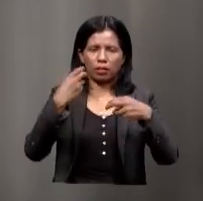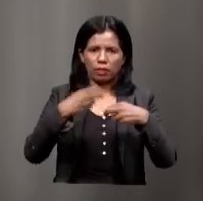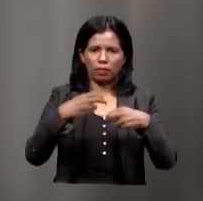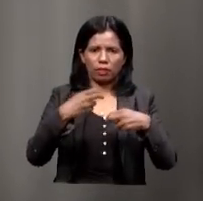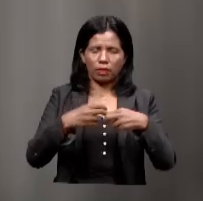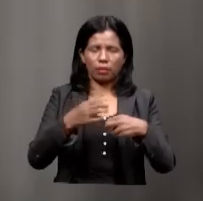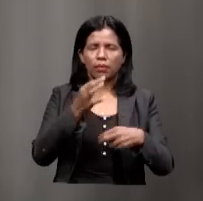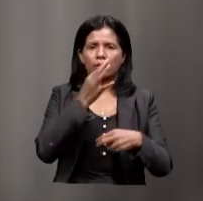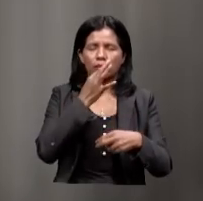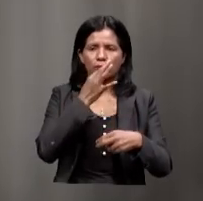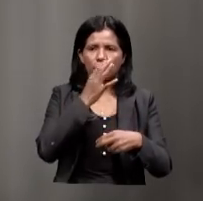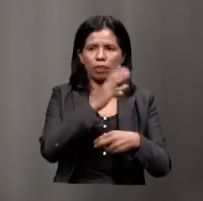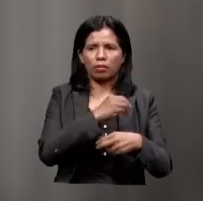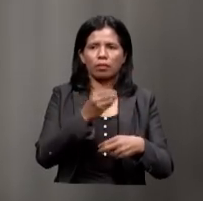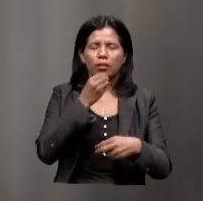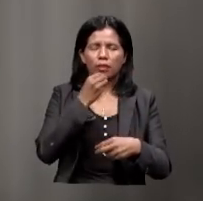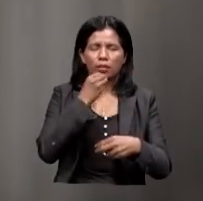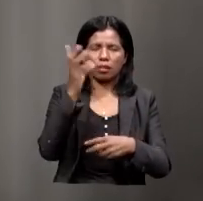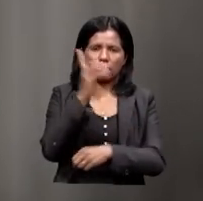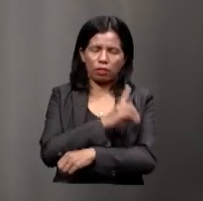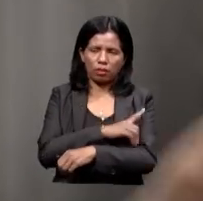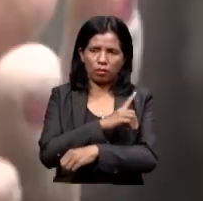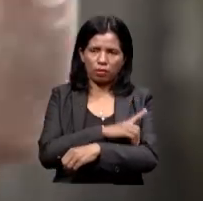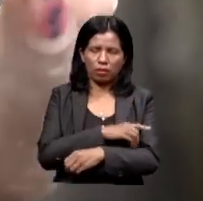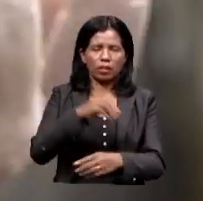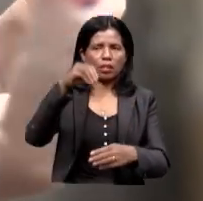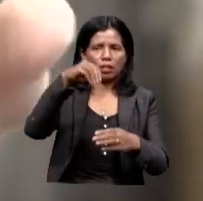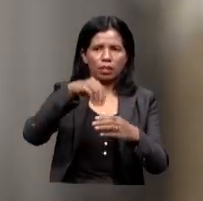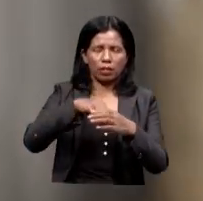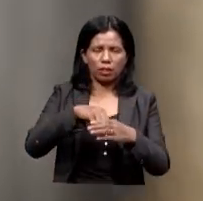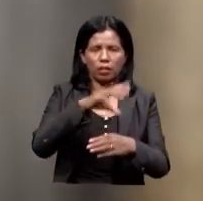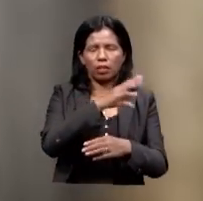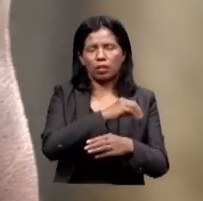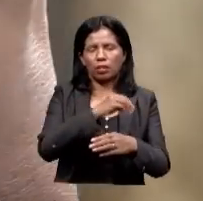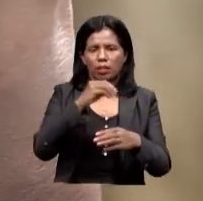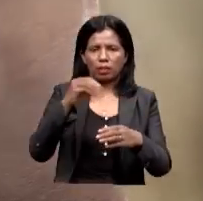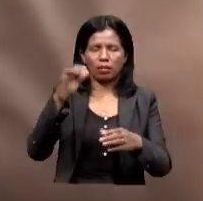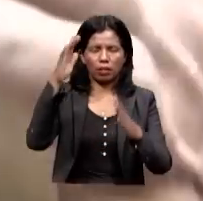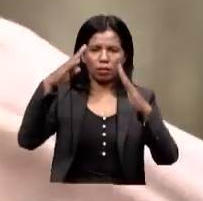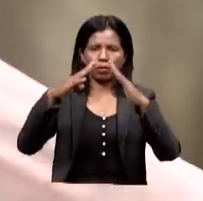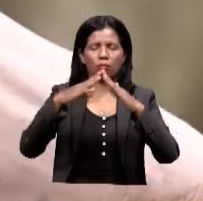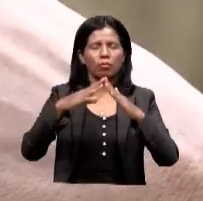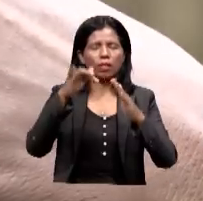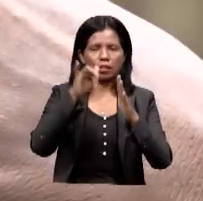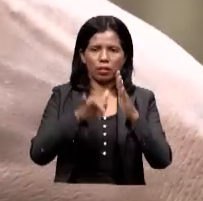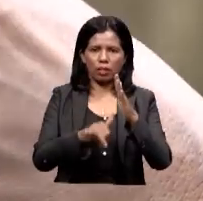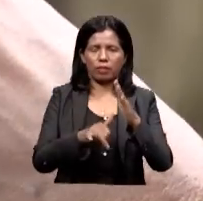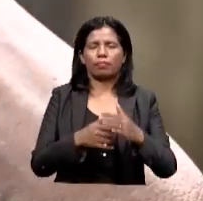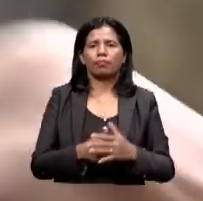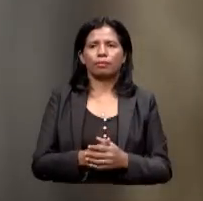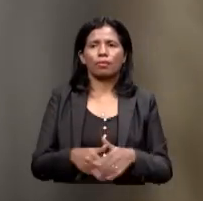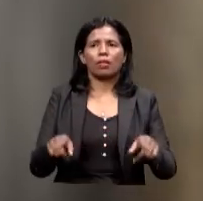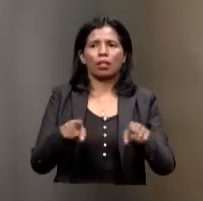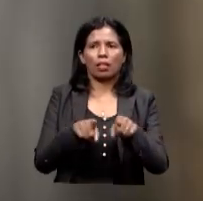ba aihang hodi consumo lor-lor inclui hela fatin hodi hamahan amba.